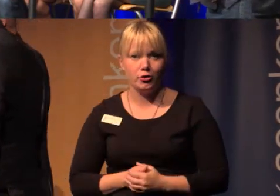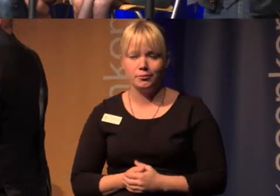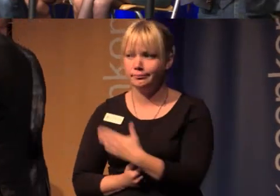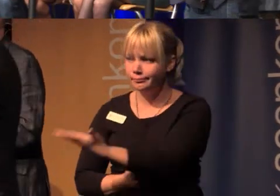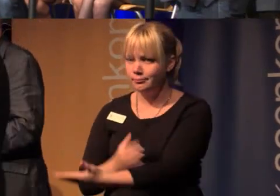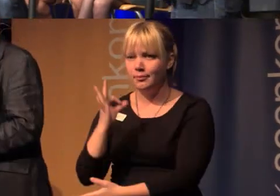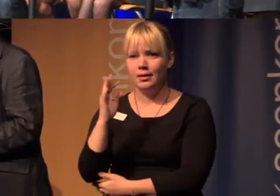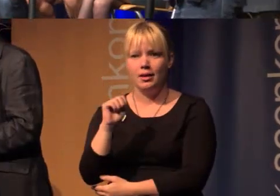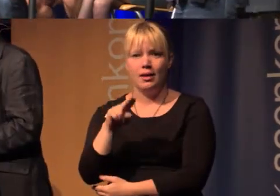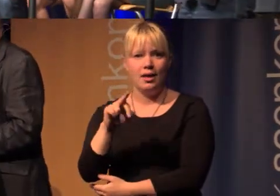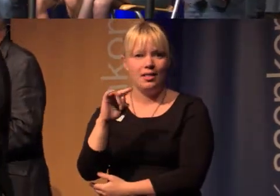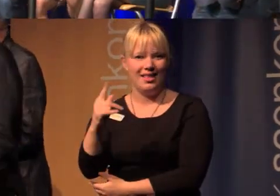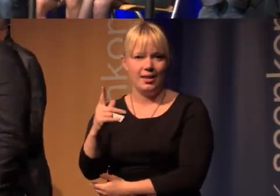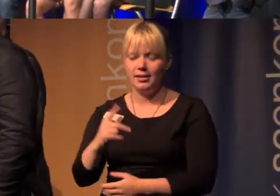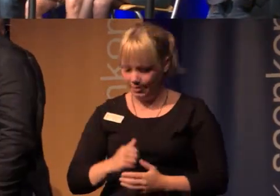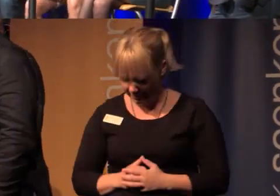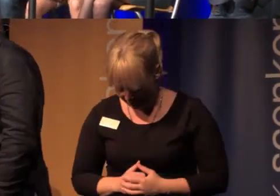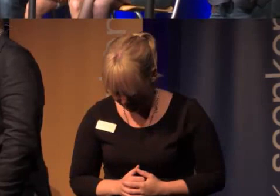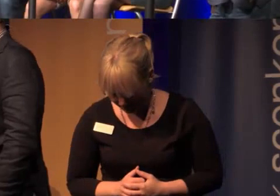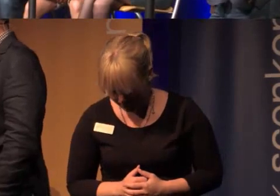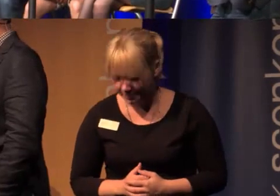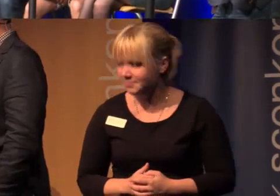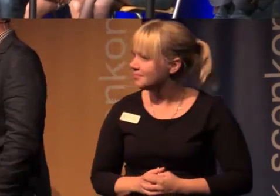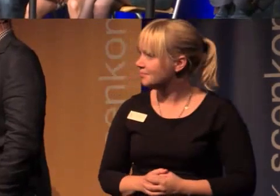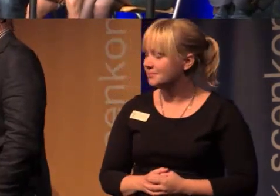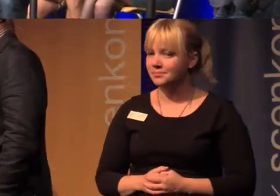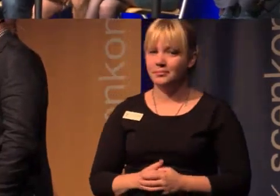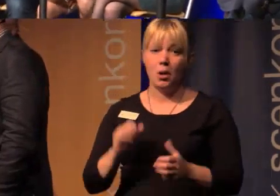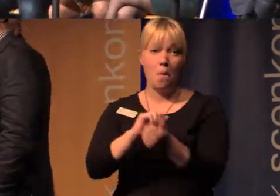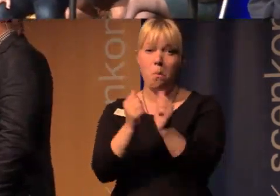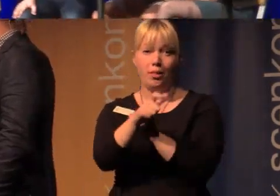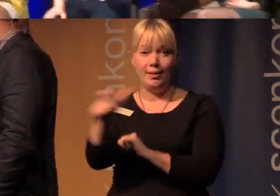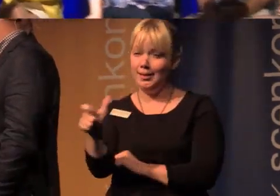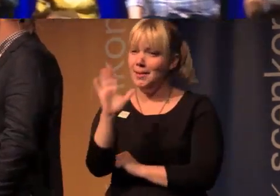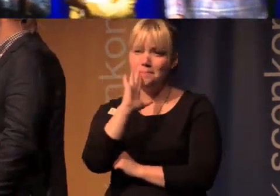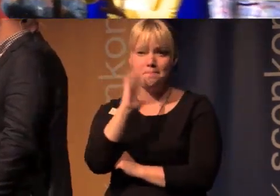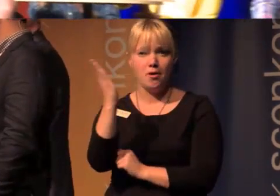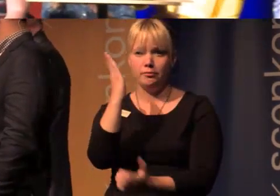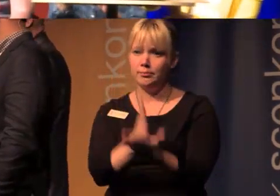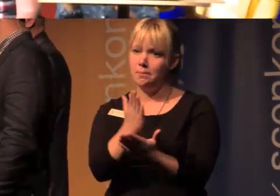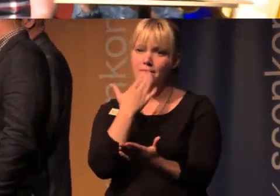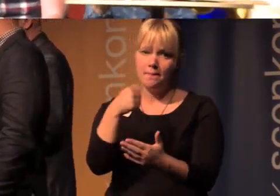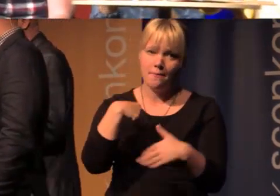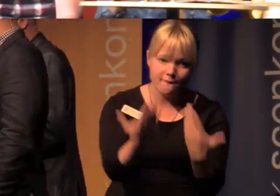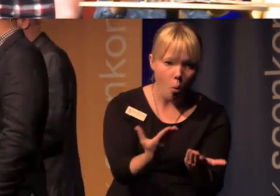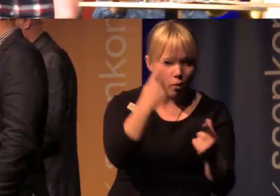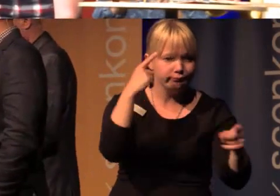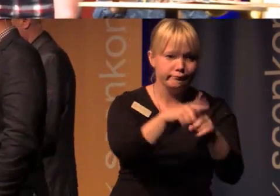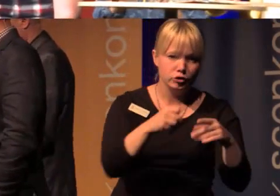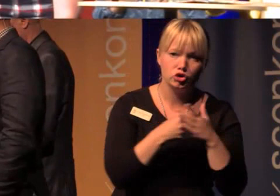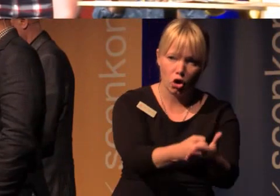Henrik. Ja, det måste förstås inte vara politiker som bestämmer vem som ska få stöd och vem som inte ska få stöd. Armlängds